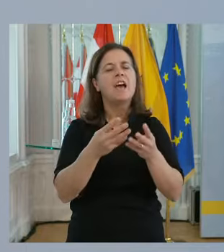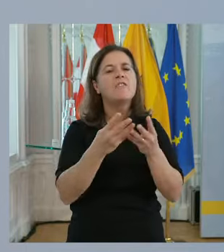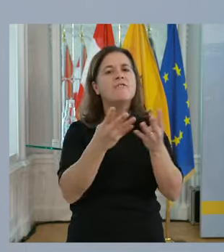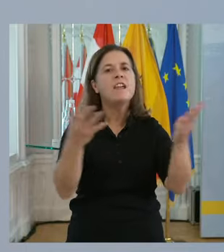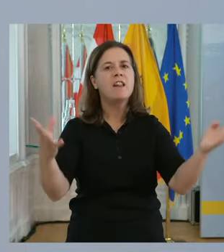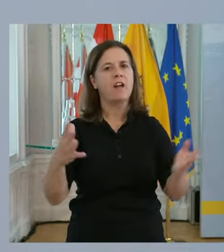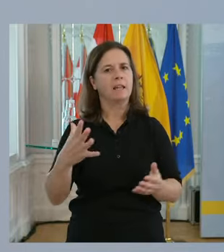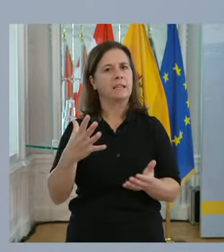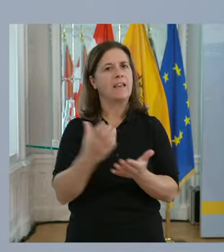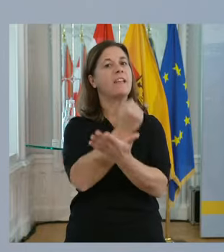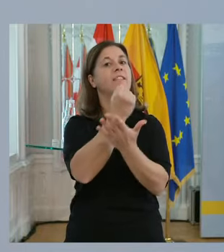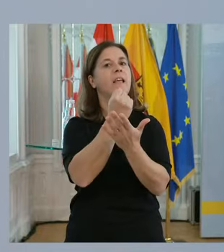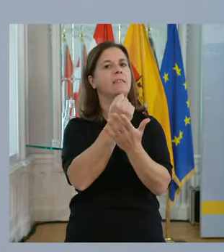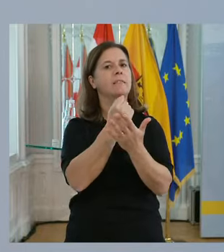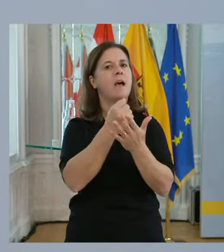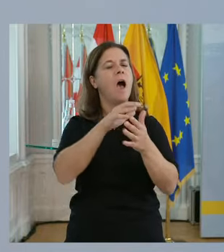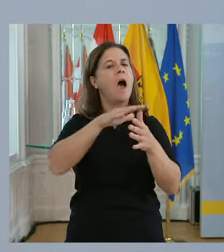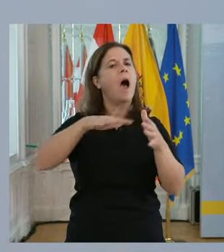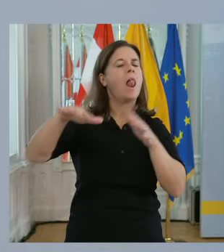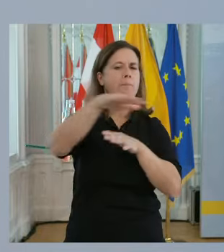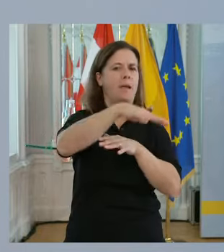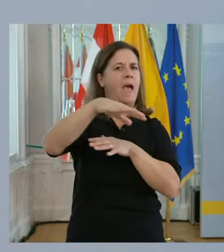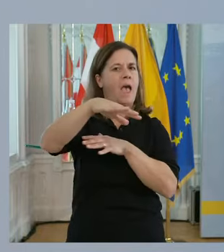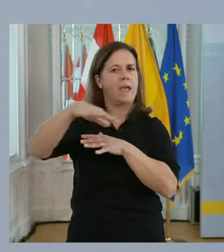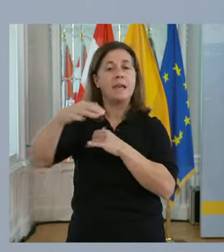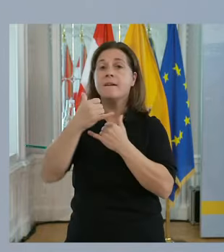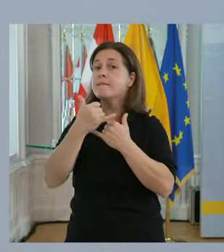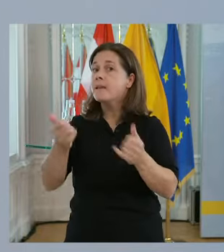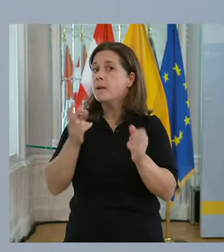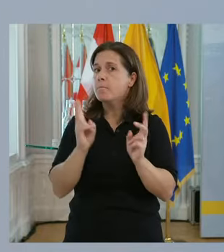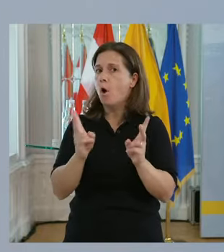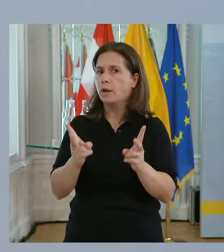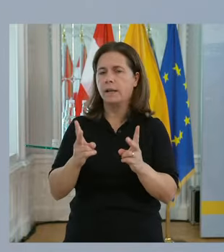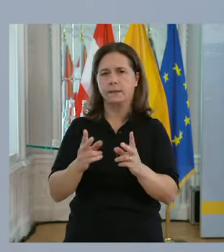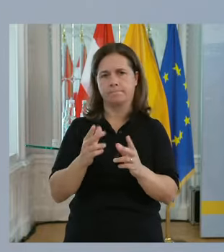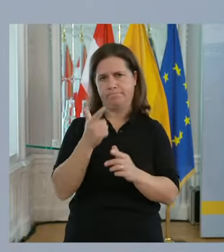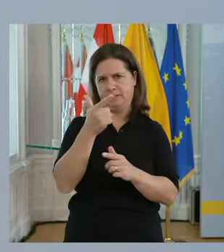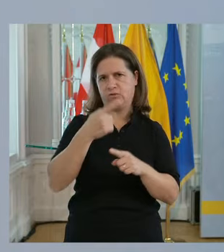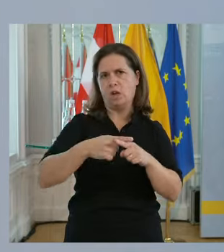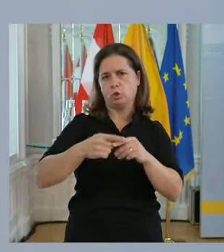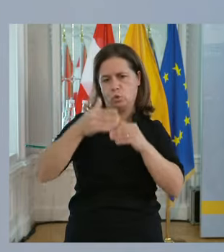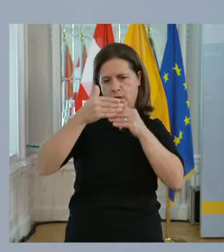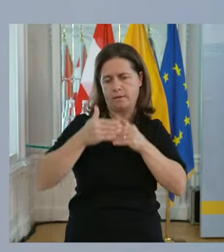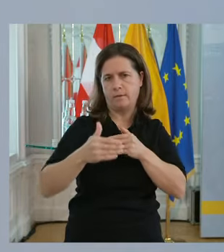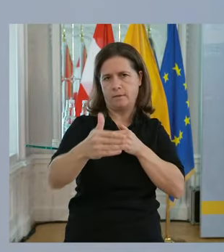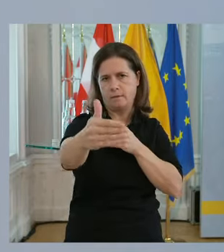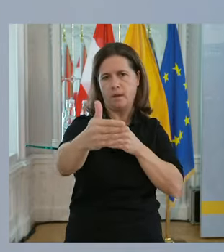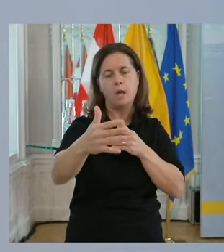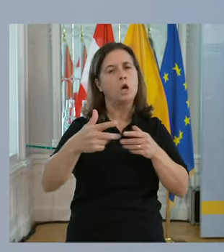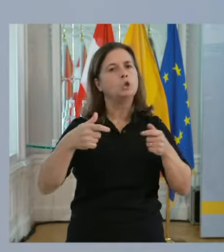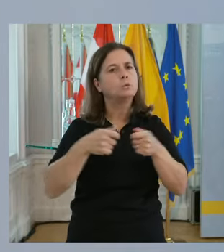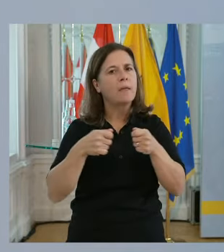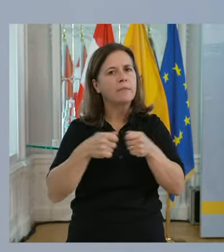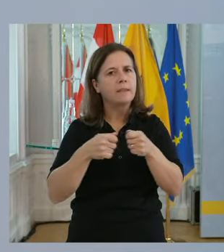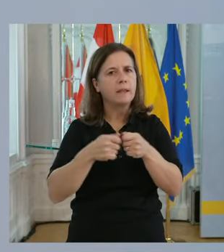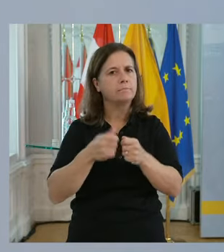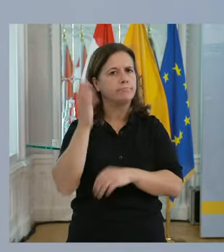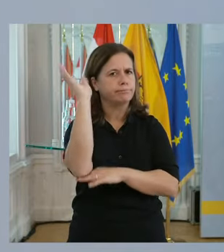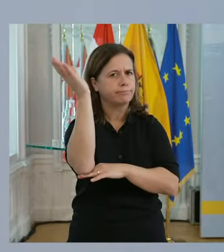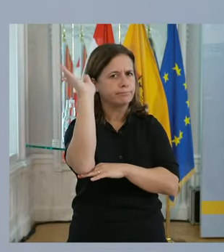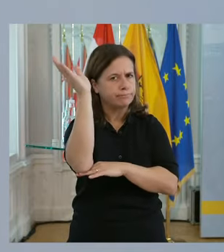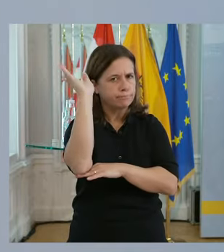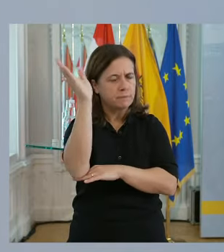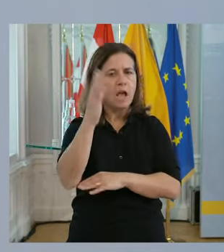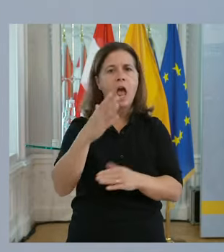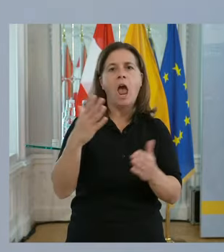gewinnen, und zwar auf allen Ebenen. Wie das geht, das werden wir in den kommenden 2 Stunden anhand einer spannenden Keynote, anhand